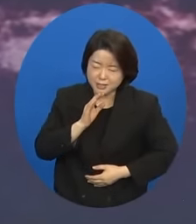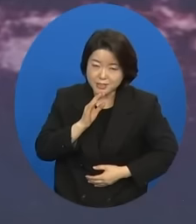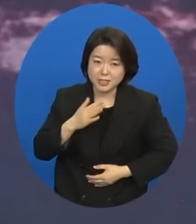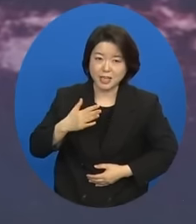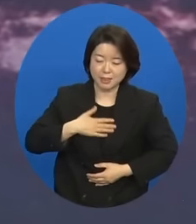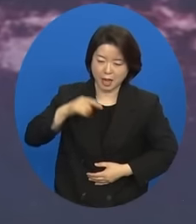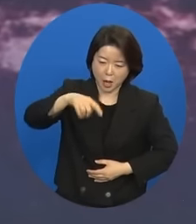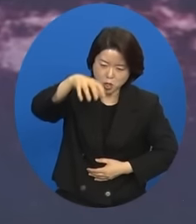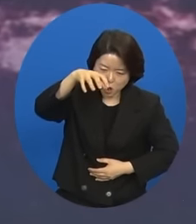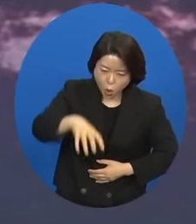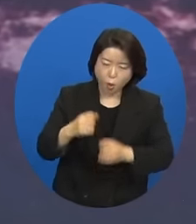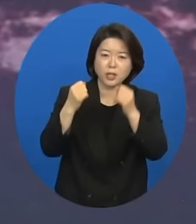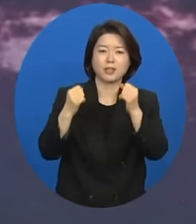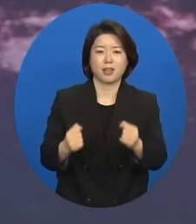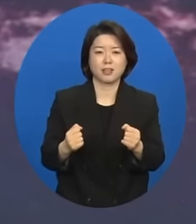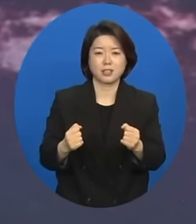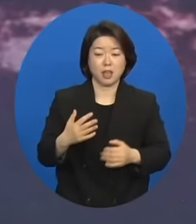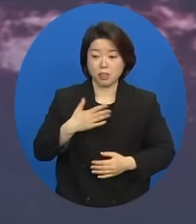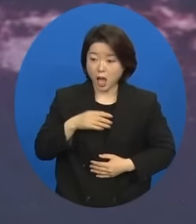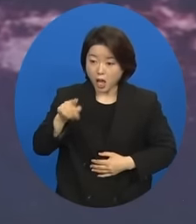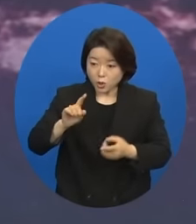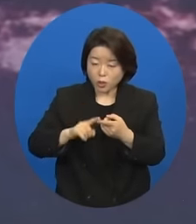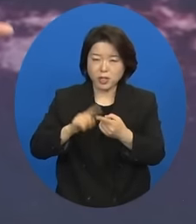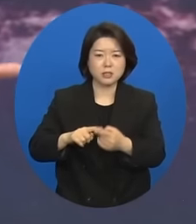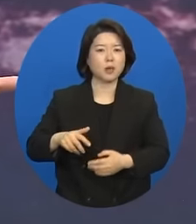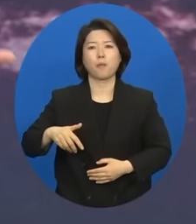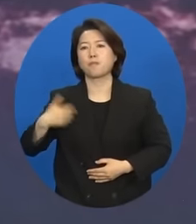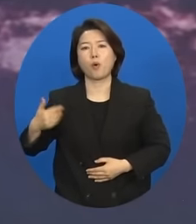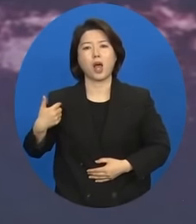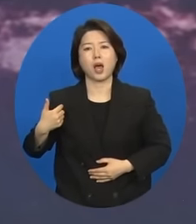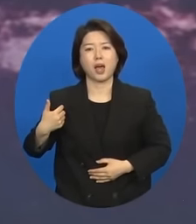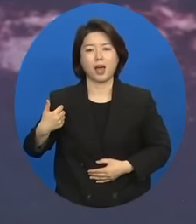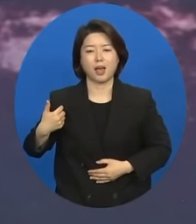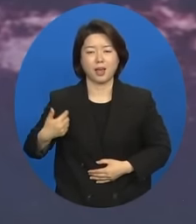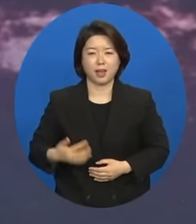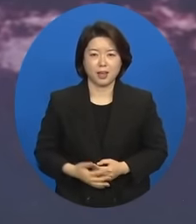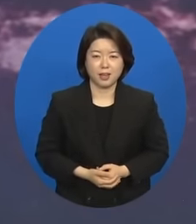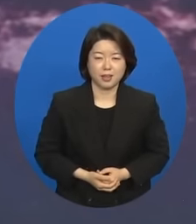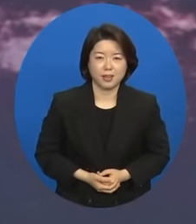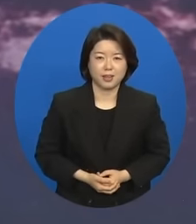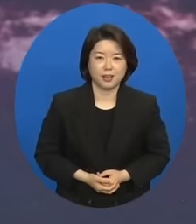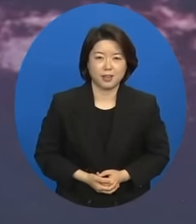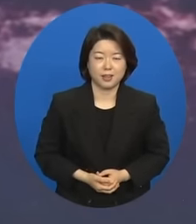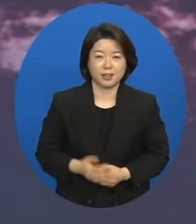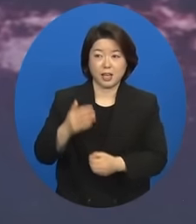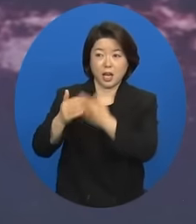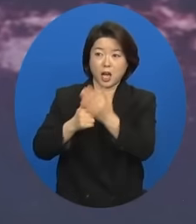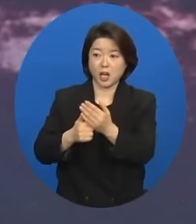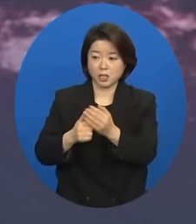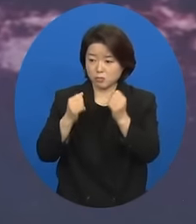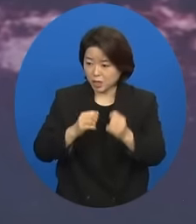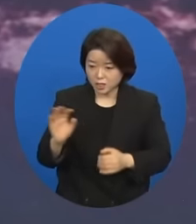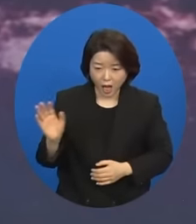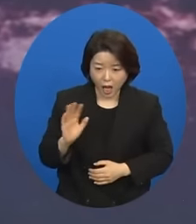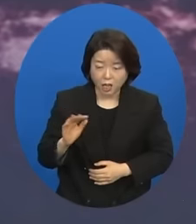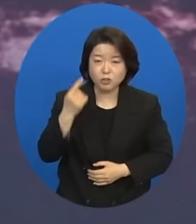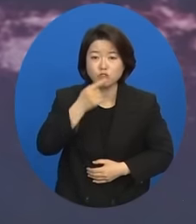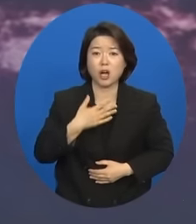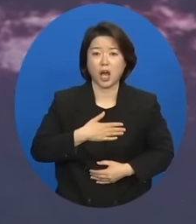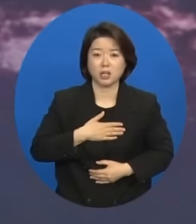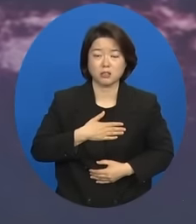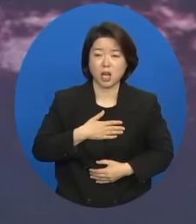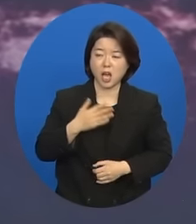여기 계시거늘 내가 알지 못하였도다 하나님이 안 계신 줄 알았고 하나님이